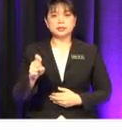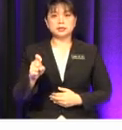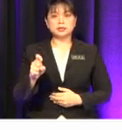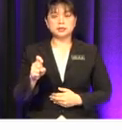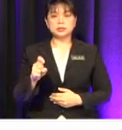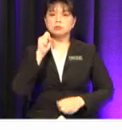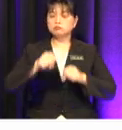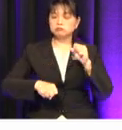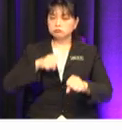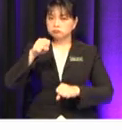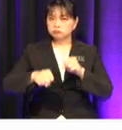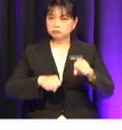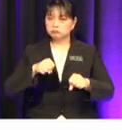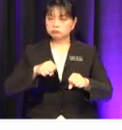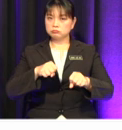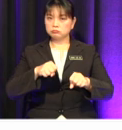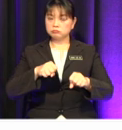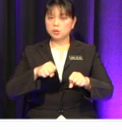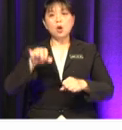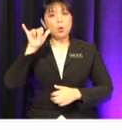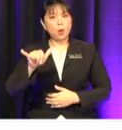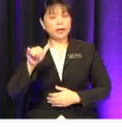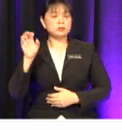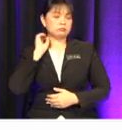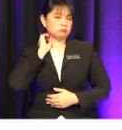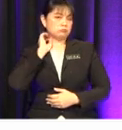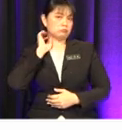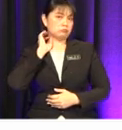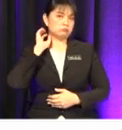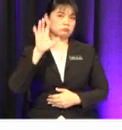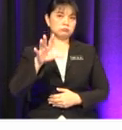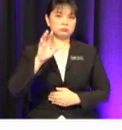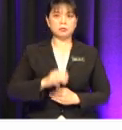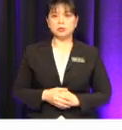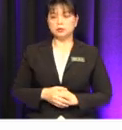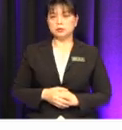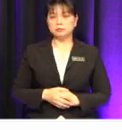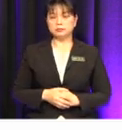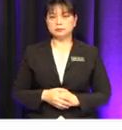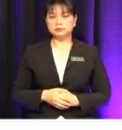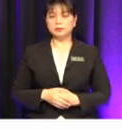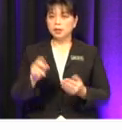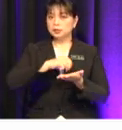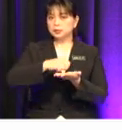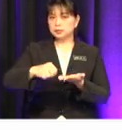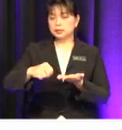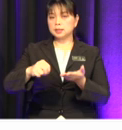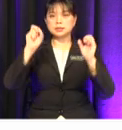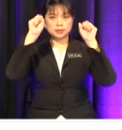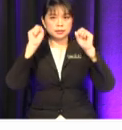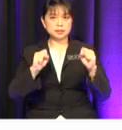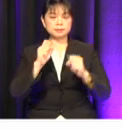oke Why lontah peluru Oke soalnya yang pertama Nyatakan sistem